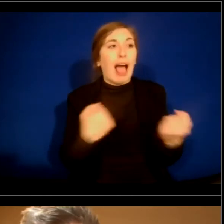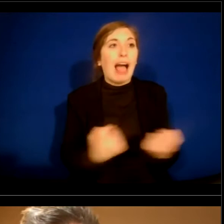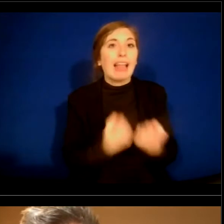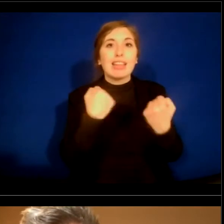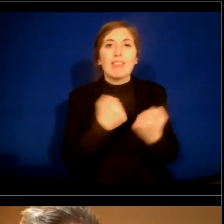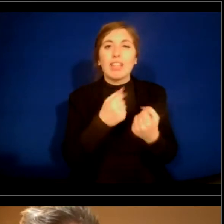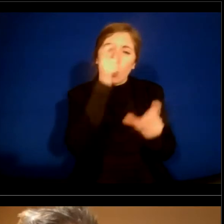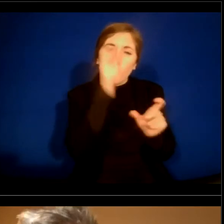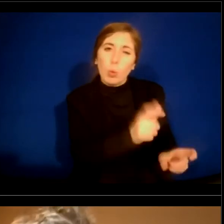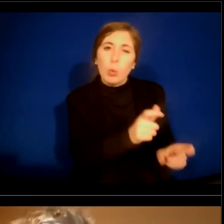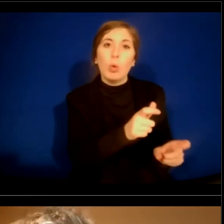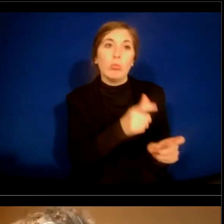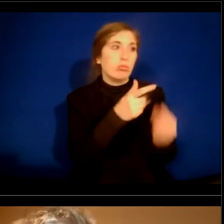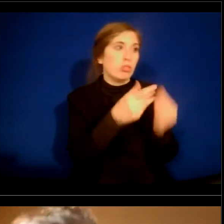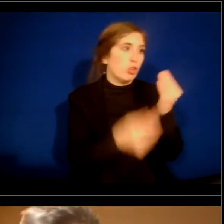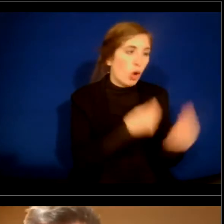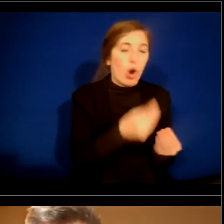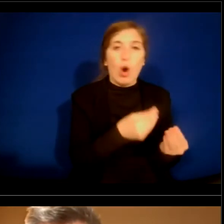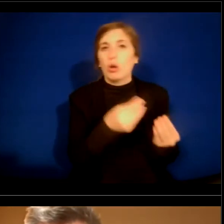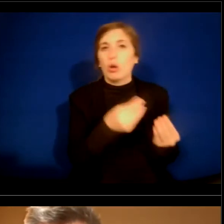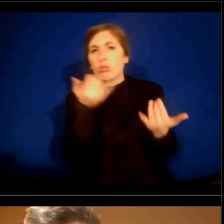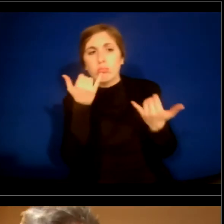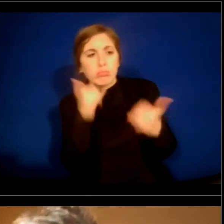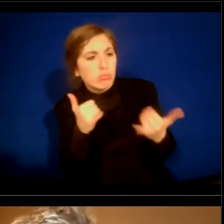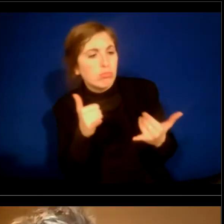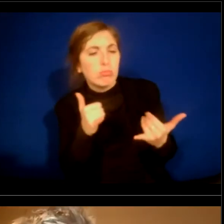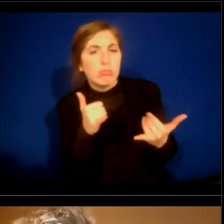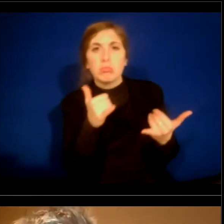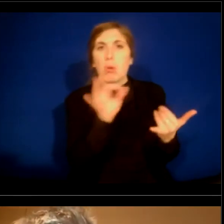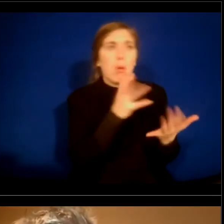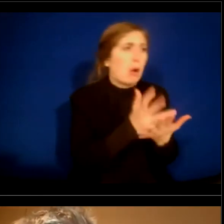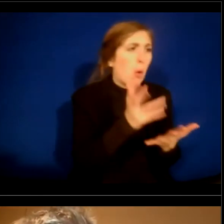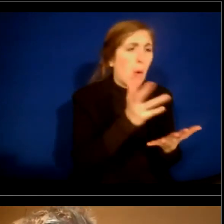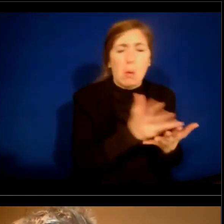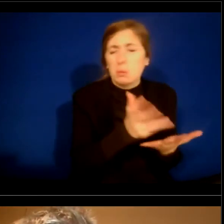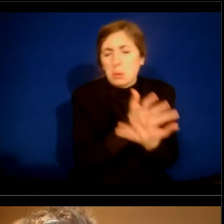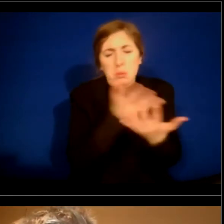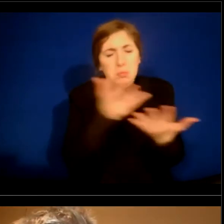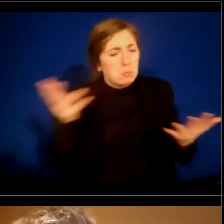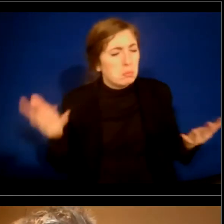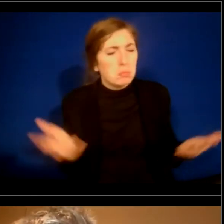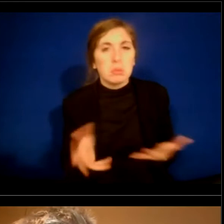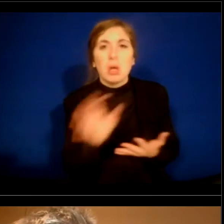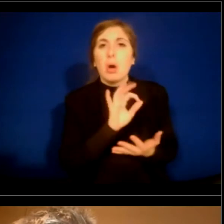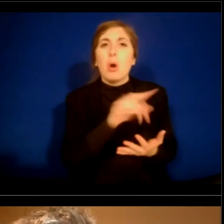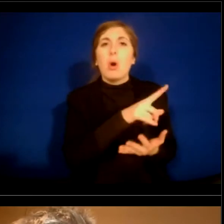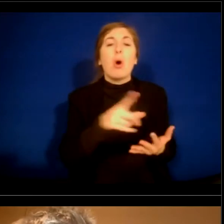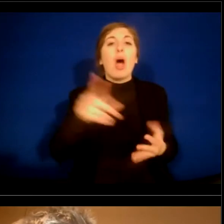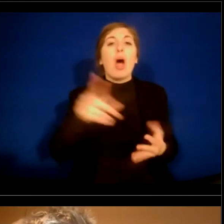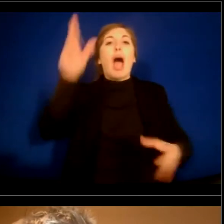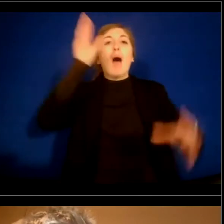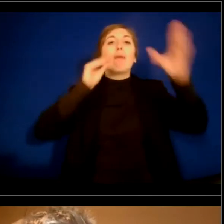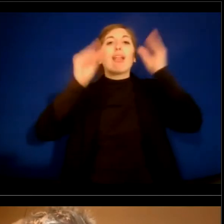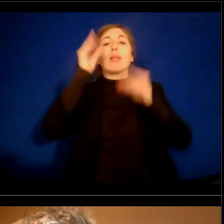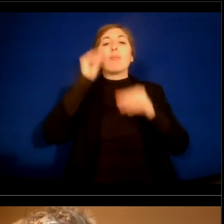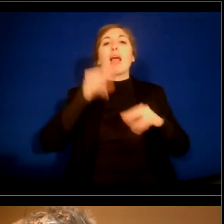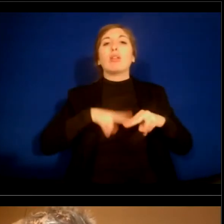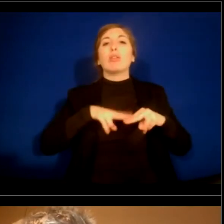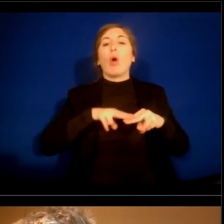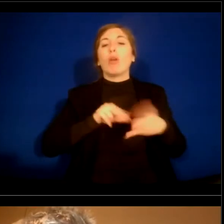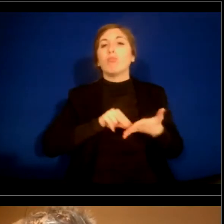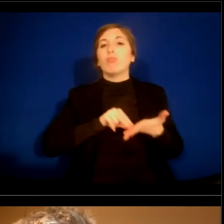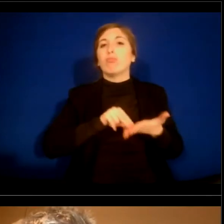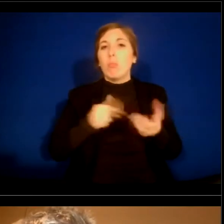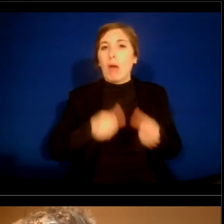gioco, di ludico, di tipo ludico, di racconto. O di apprendimento delle prime parole d'italiano, non lo so,